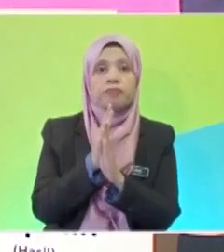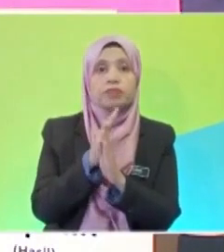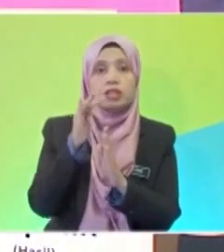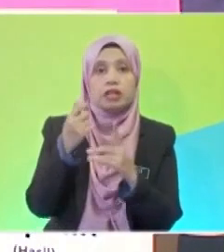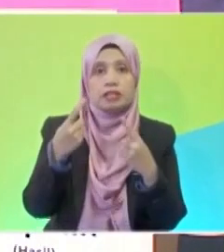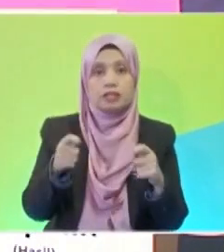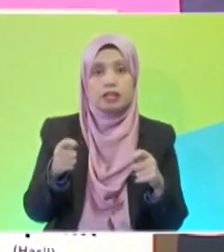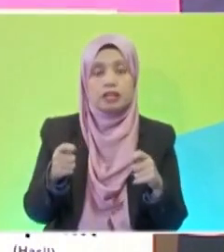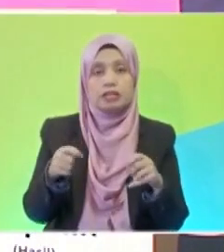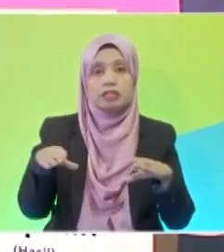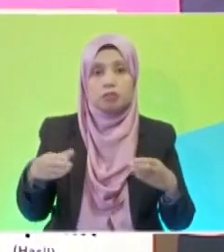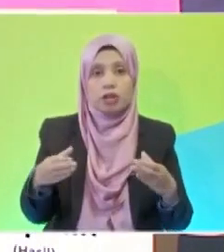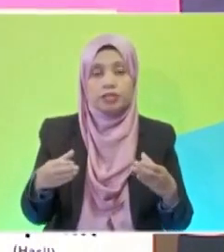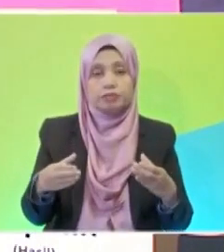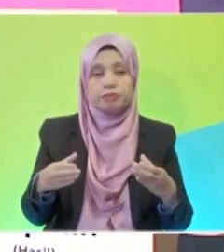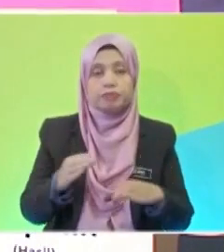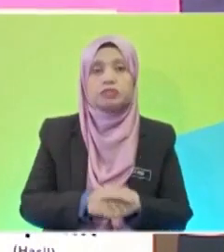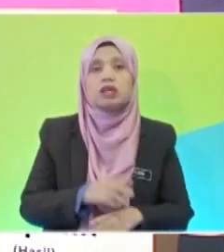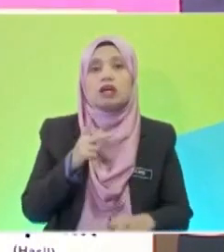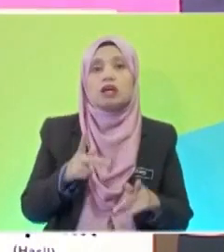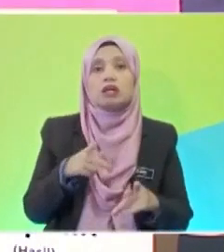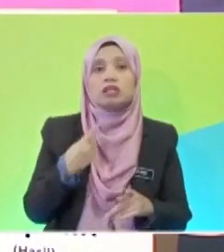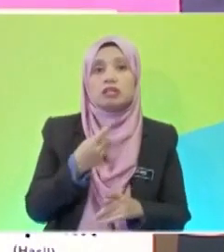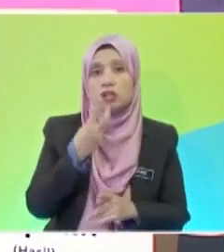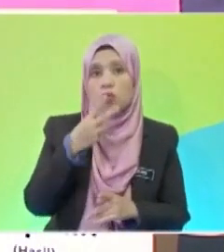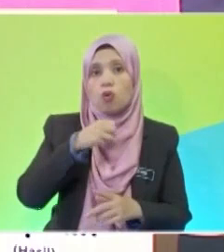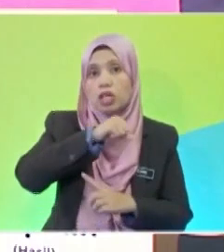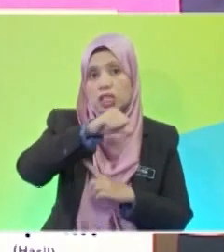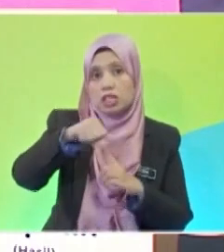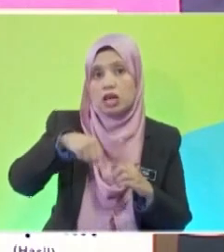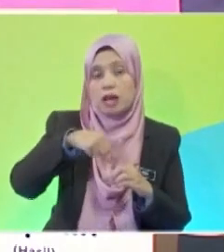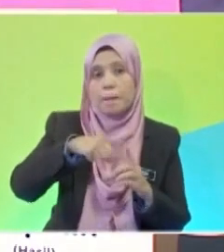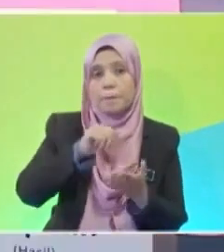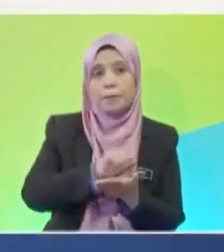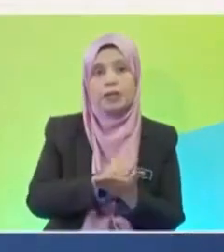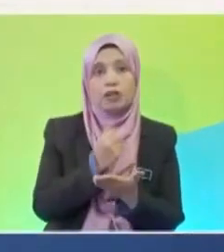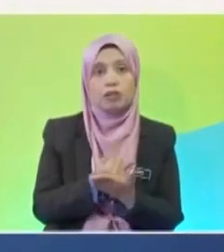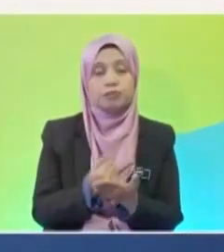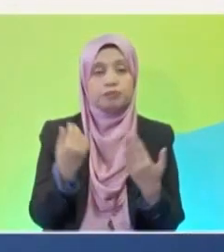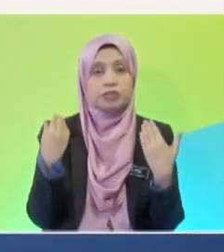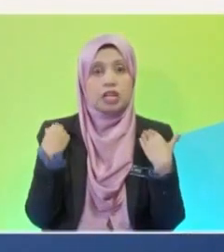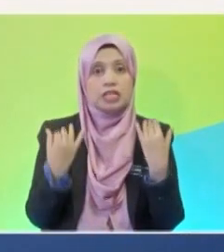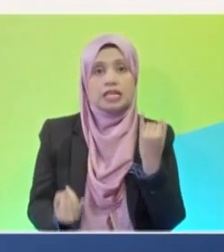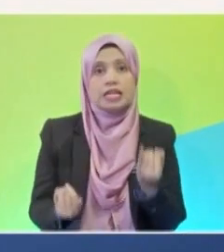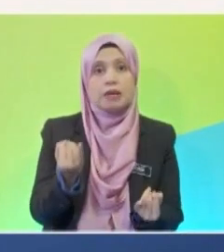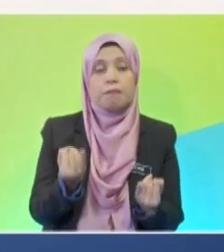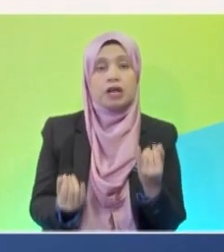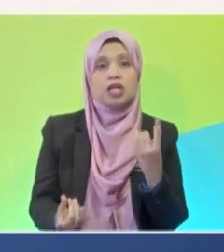telah dibuat dalam imbangan duga. Sebab tu kalau awak lihat kitaran perakaunan, selepas pelarasan dia ada imbangan duga